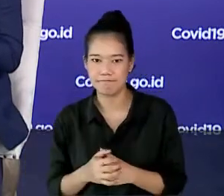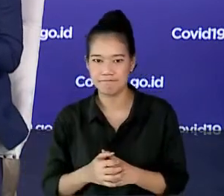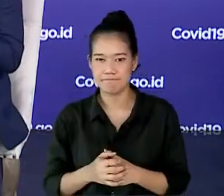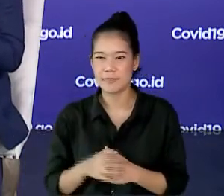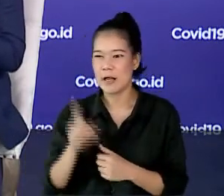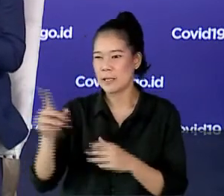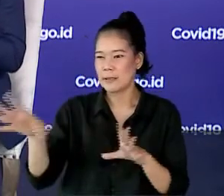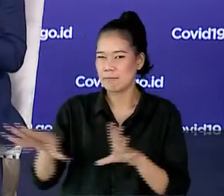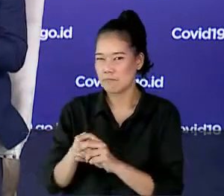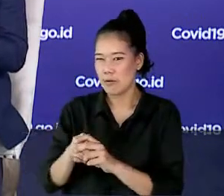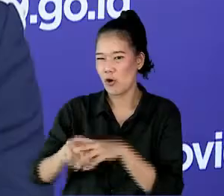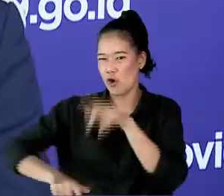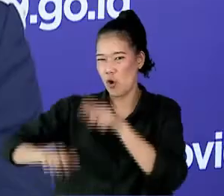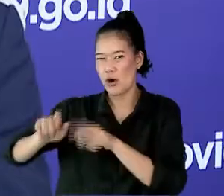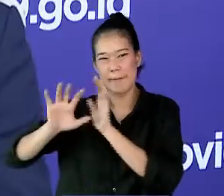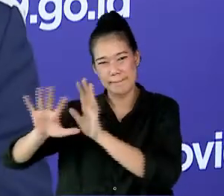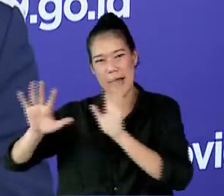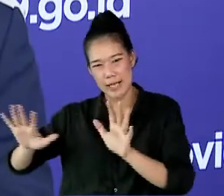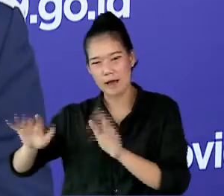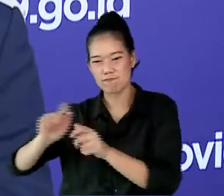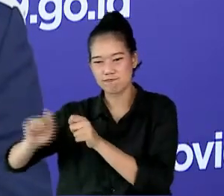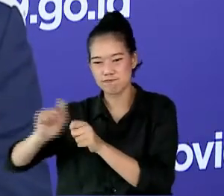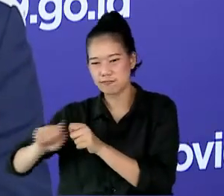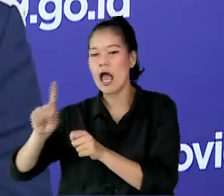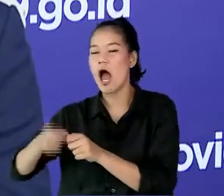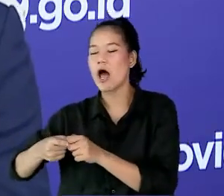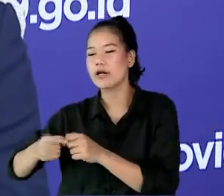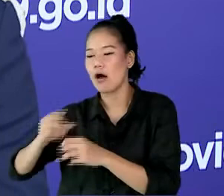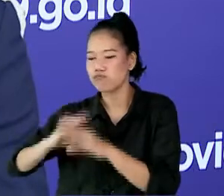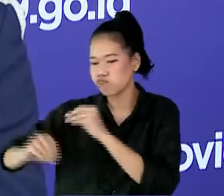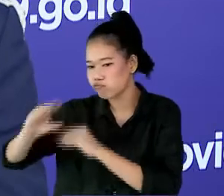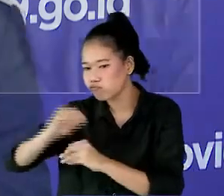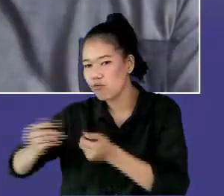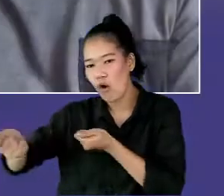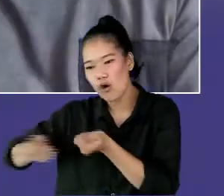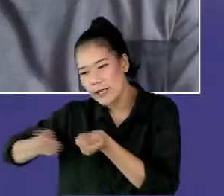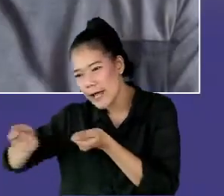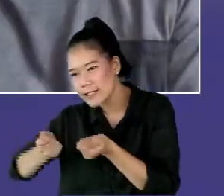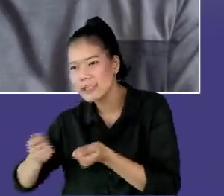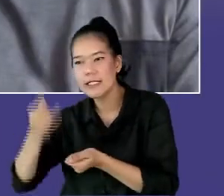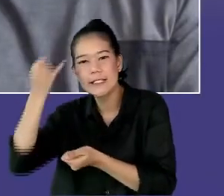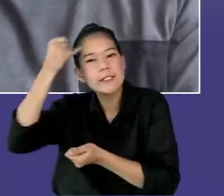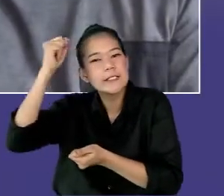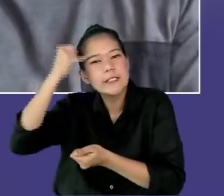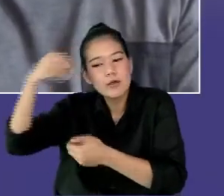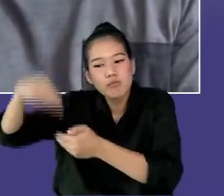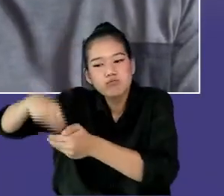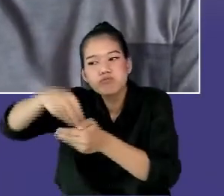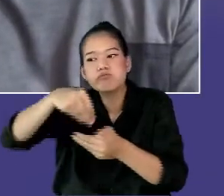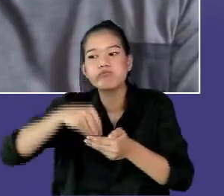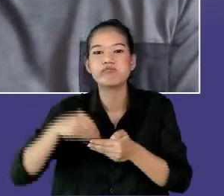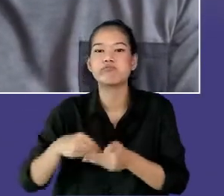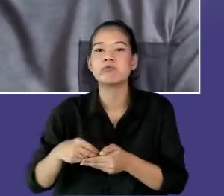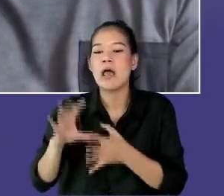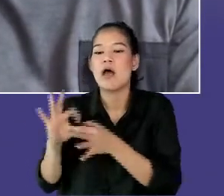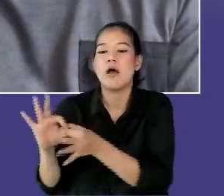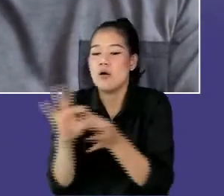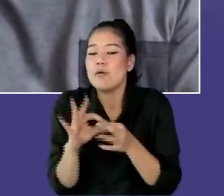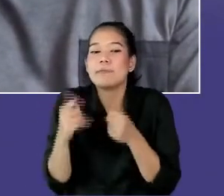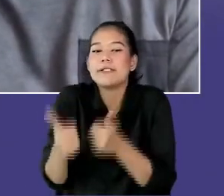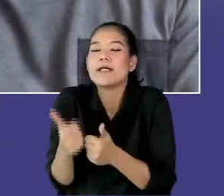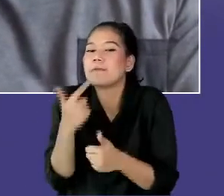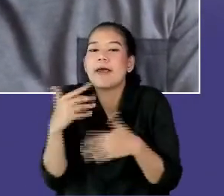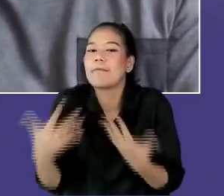yang melibatkan banyak pihak dan juga tentunya ada koordinasi dan juga bagaimana menyampaikan gagasan ini benar-benar selaras.